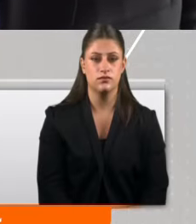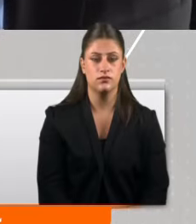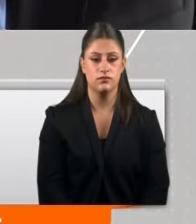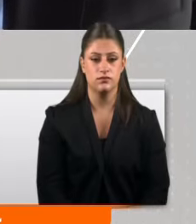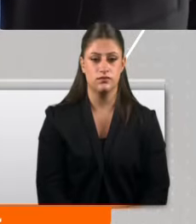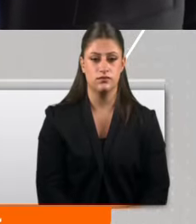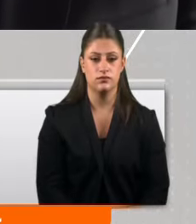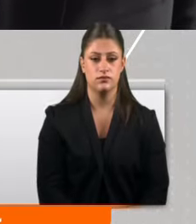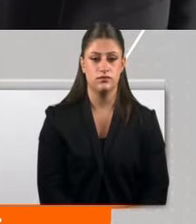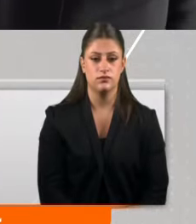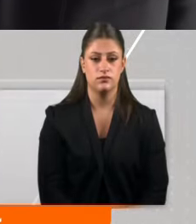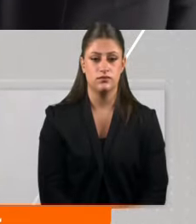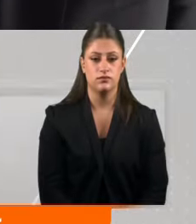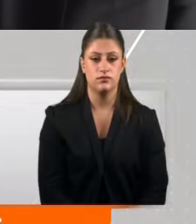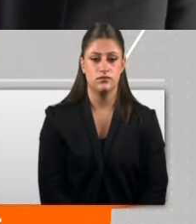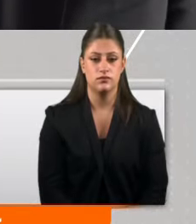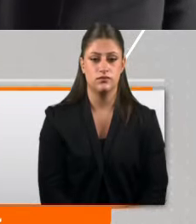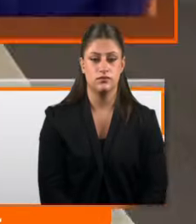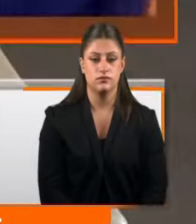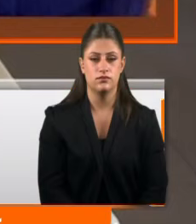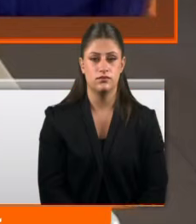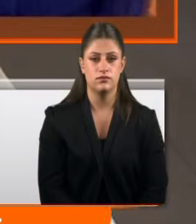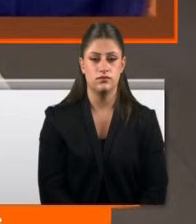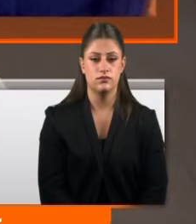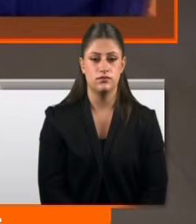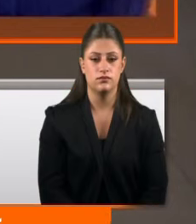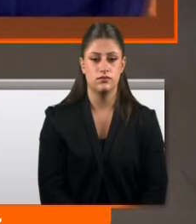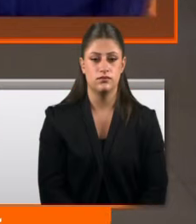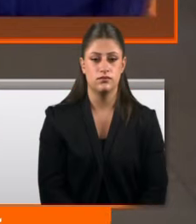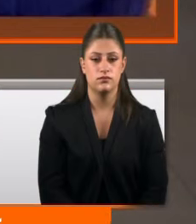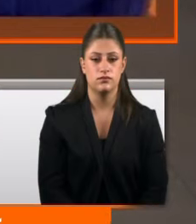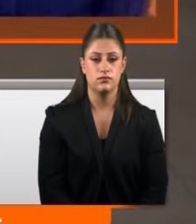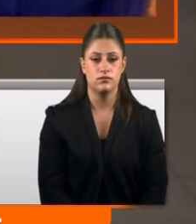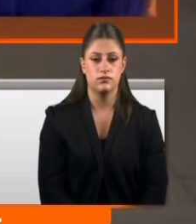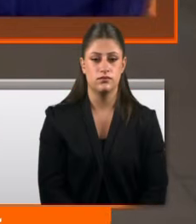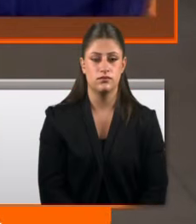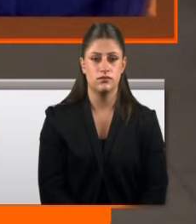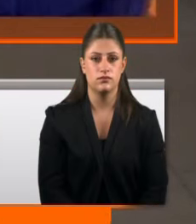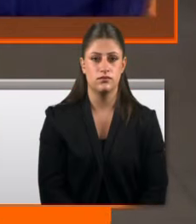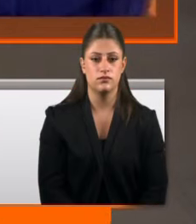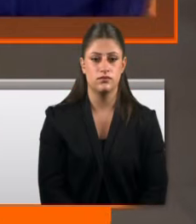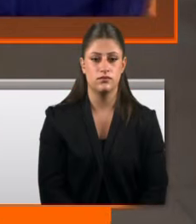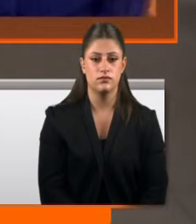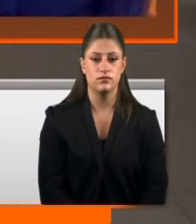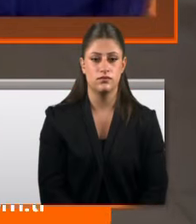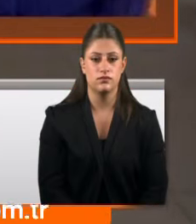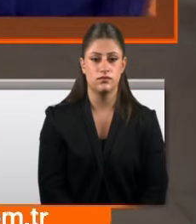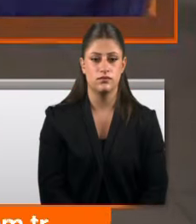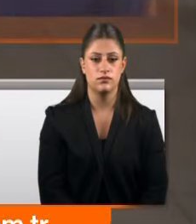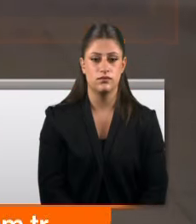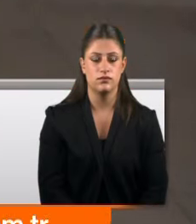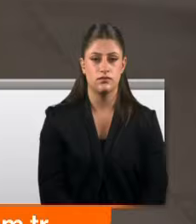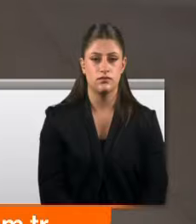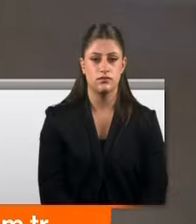millete, bayrağa saygılı bir nesil yetiştirmeye çalışıyoruz. Şehit benim de abim, Muhammed de benim kardeşim. Çok gurur duyuyorum ve her zaman da